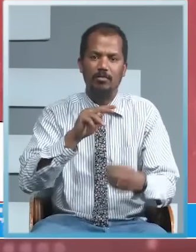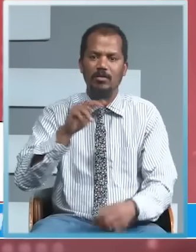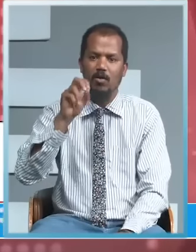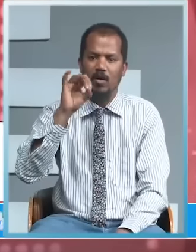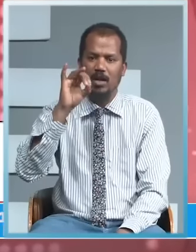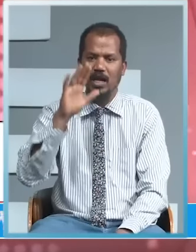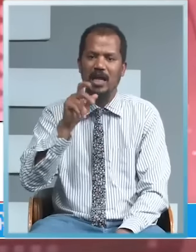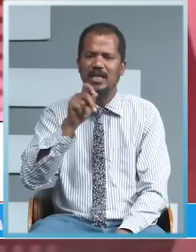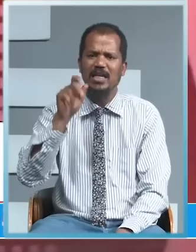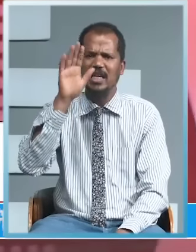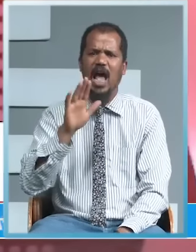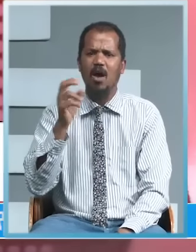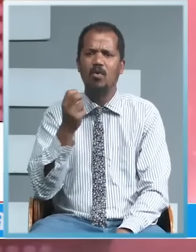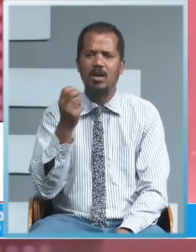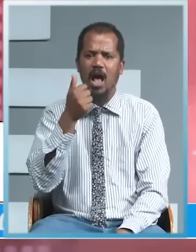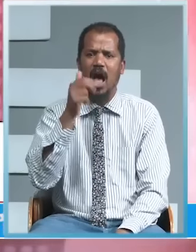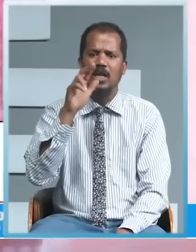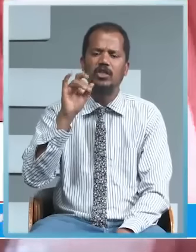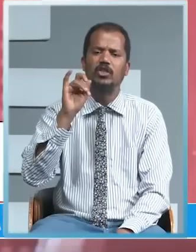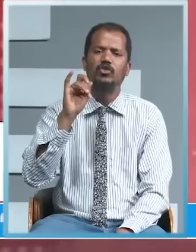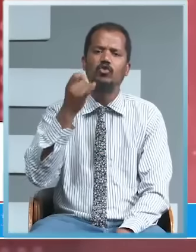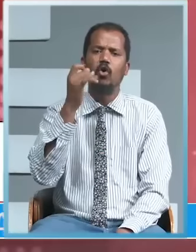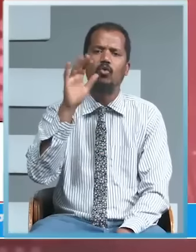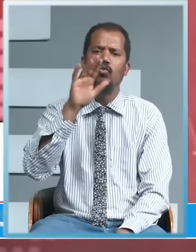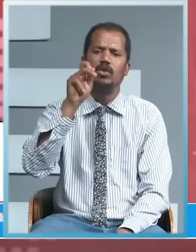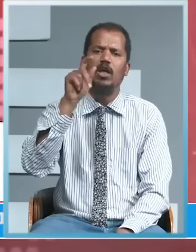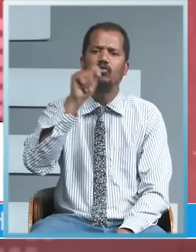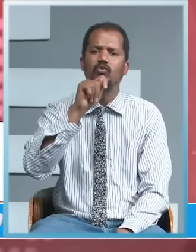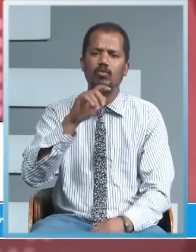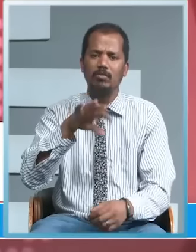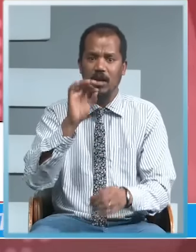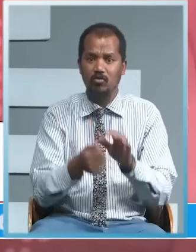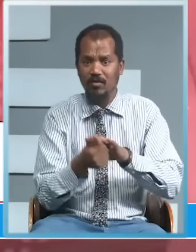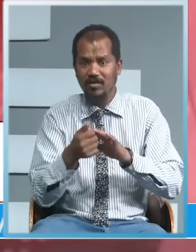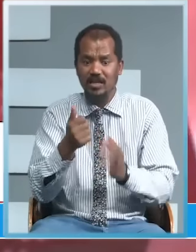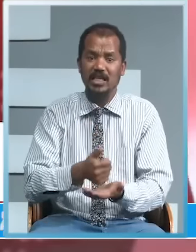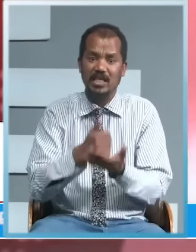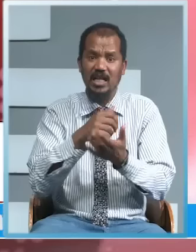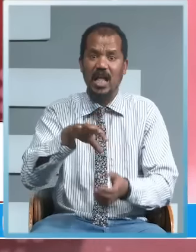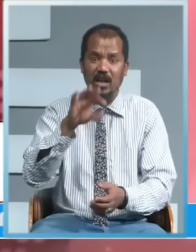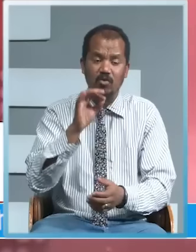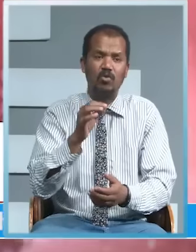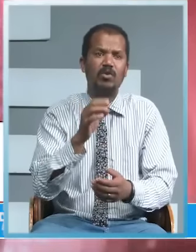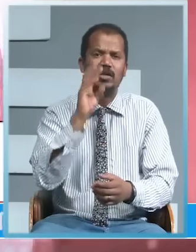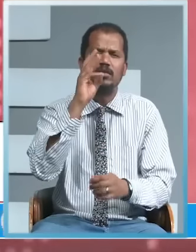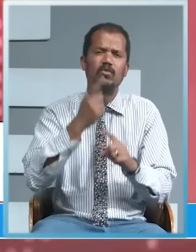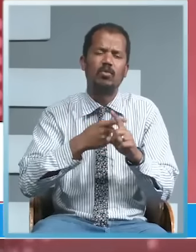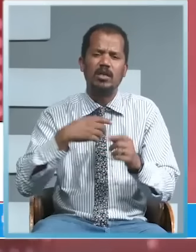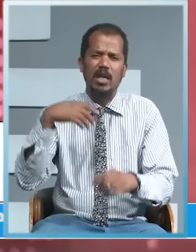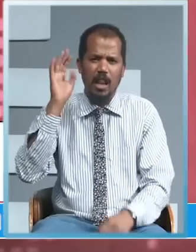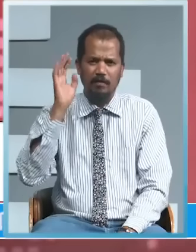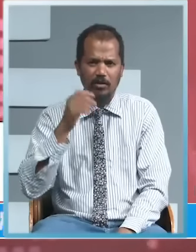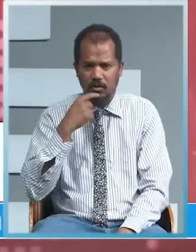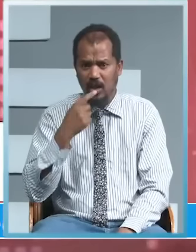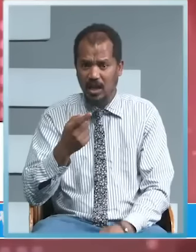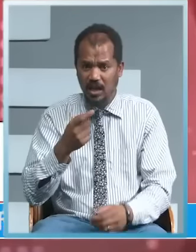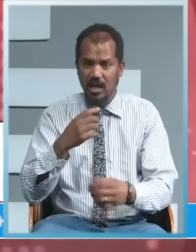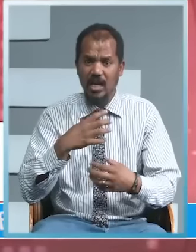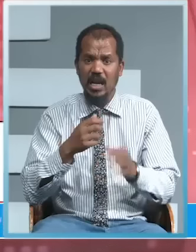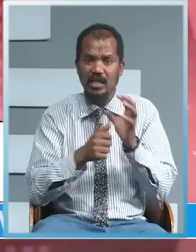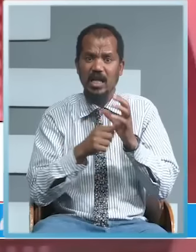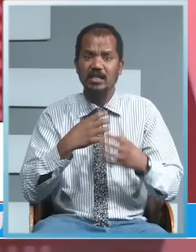ምስራቅ ወለጋ ዲጋ ወረዳ አርጆ ጉደቱ ከተማ የሚገኙ ተፈናቃዮች ርዳታ ካገኙ 6 ወራት እንዳለፋቸው ተገለጸ።